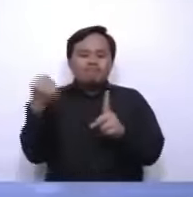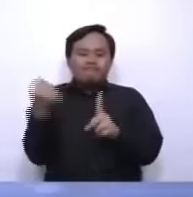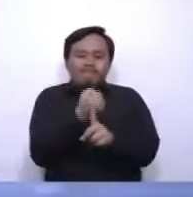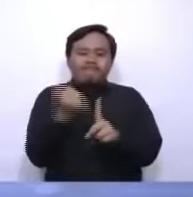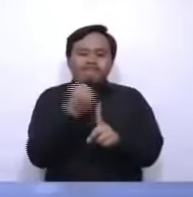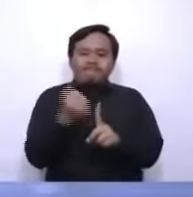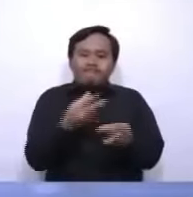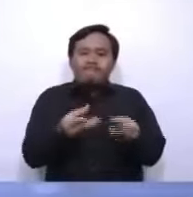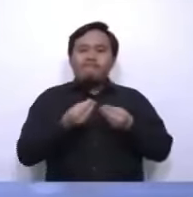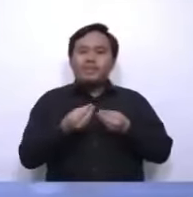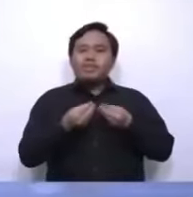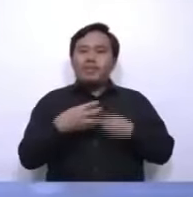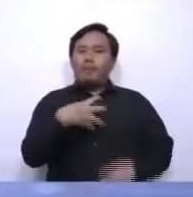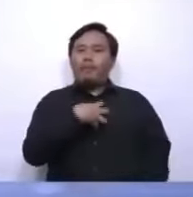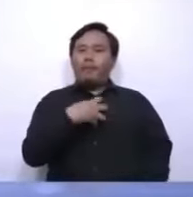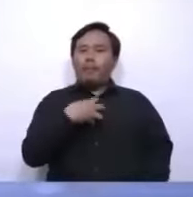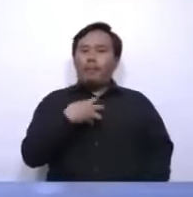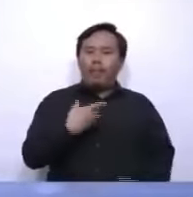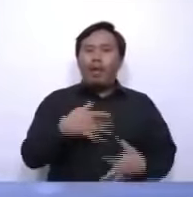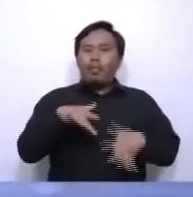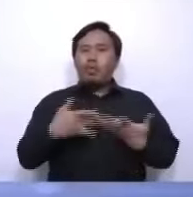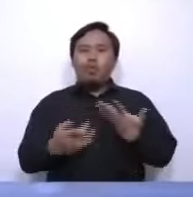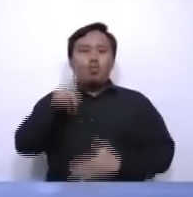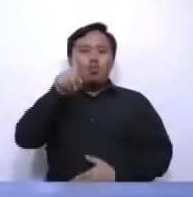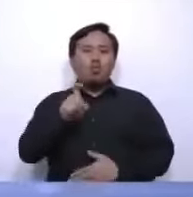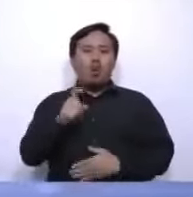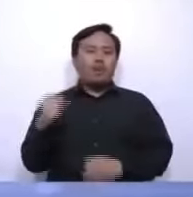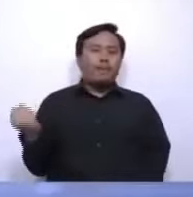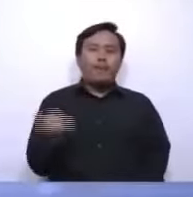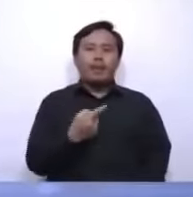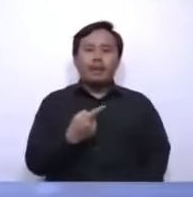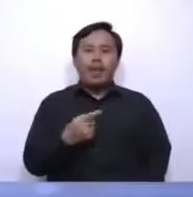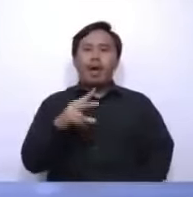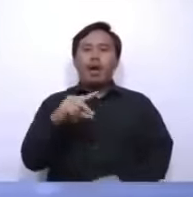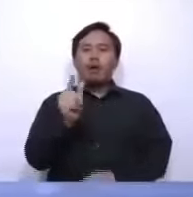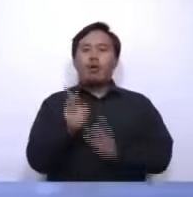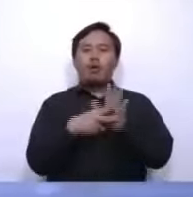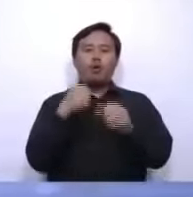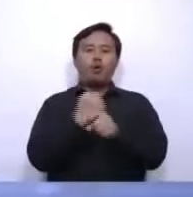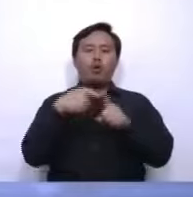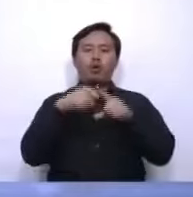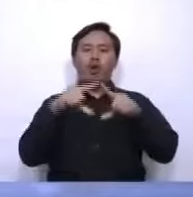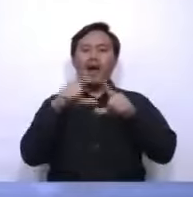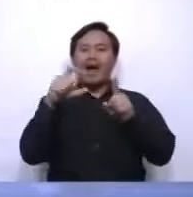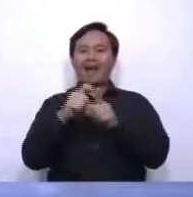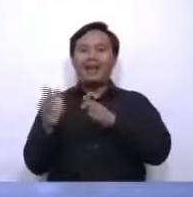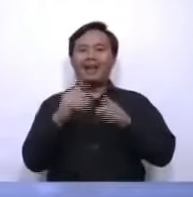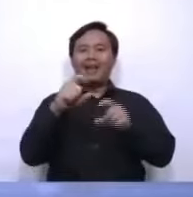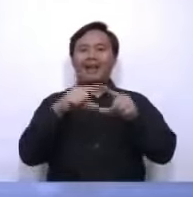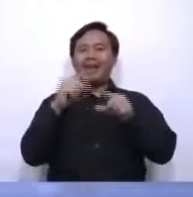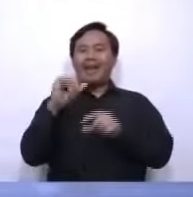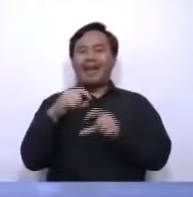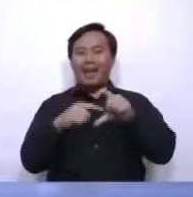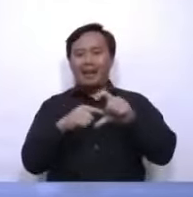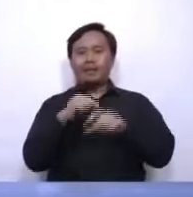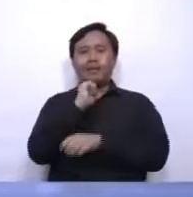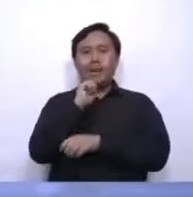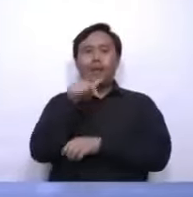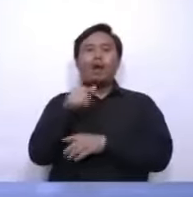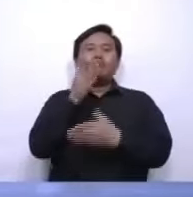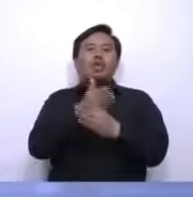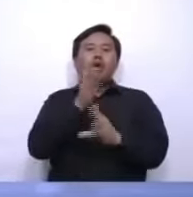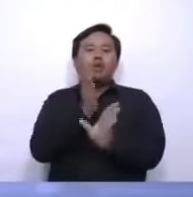krisis mental, atau membutuhkan bantuan mendesak. Rungkad Care adalah tim respon cepat yang terdiri dari tenaga medis, psikolog,